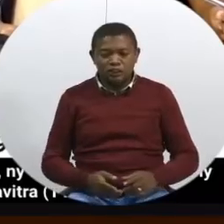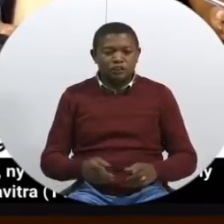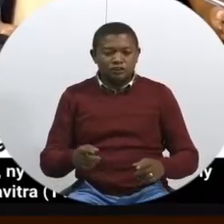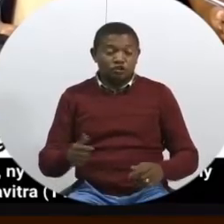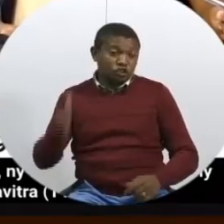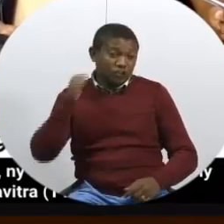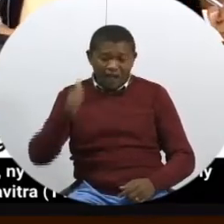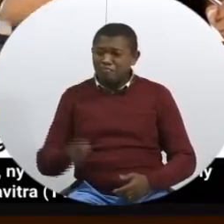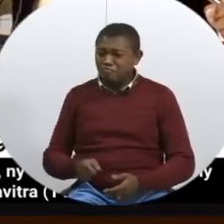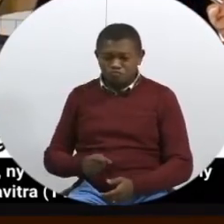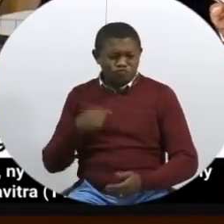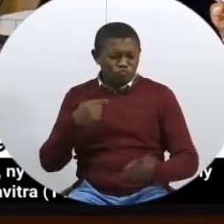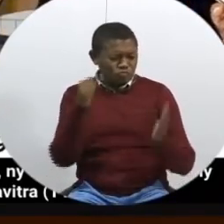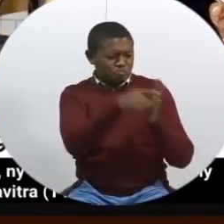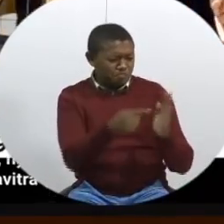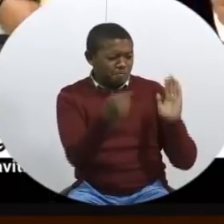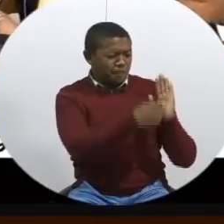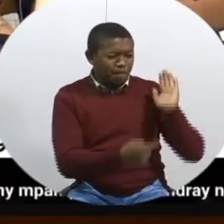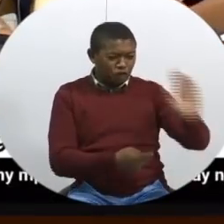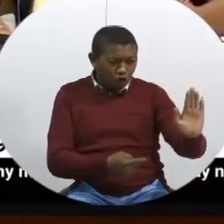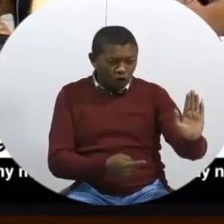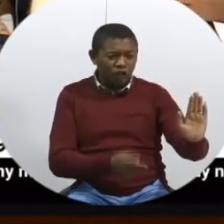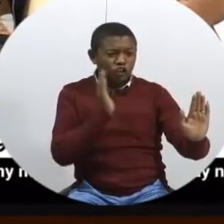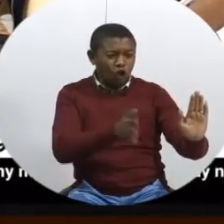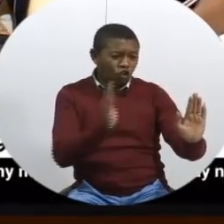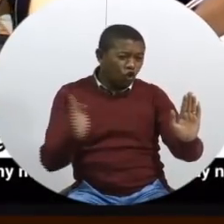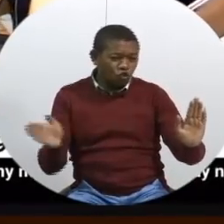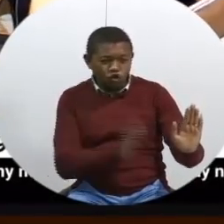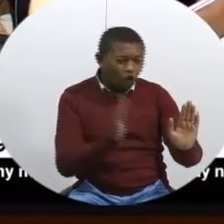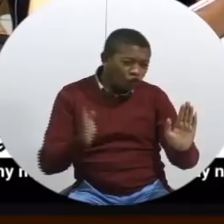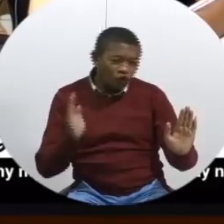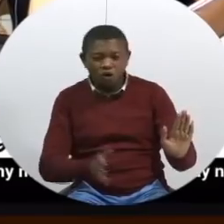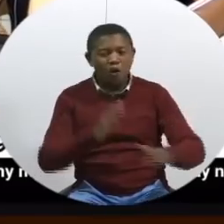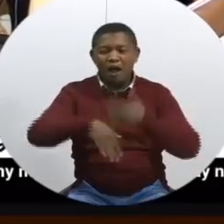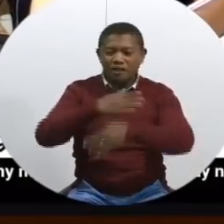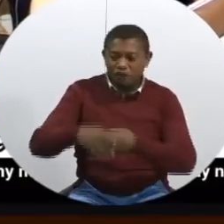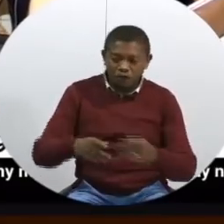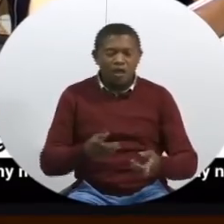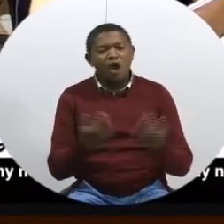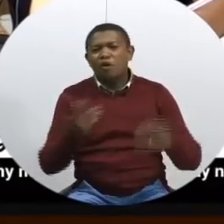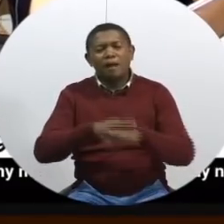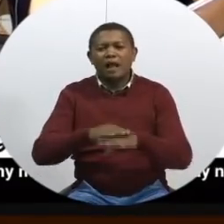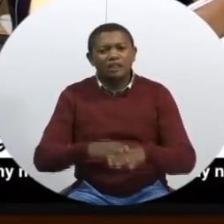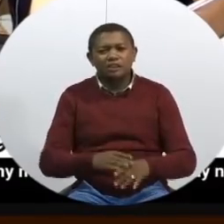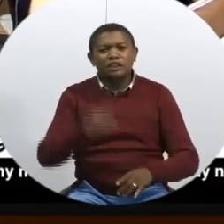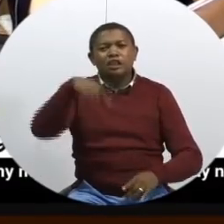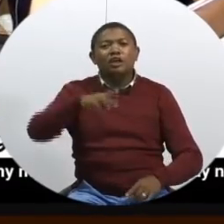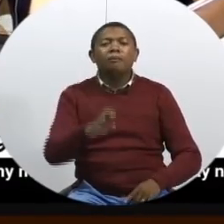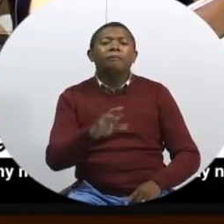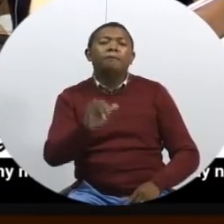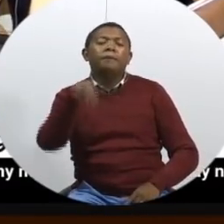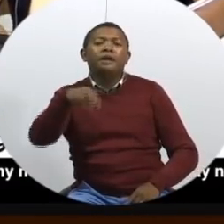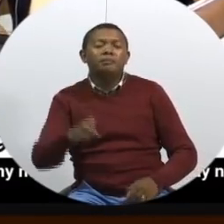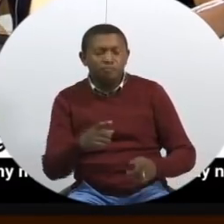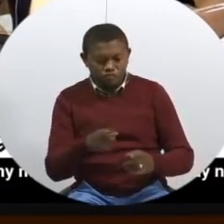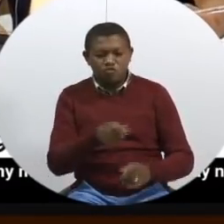nametao marika ny ministra ny hoe jerevana ny prime de risque ho an'ireo olona